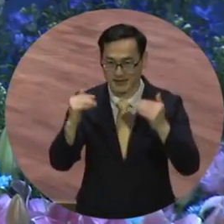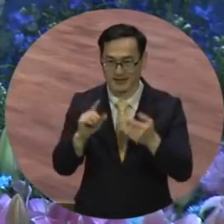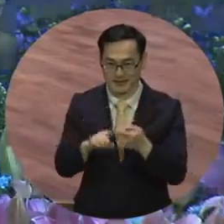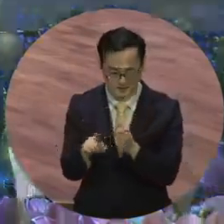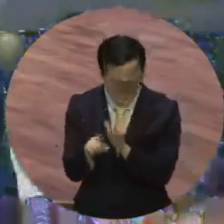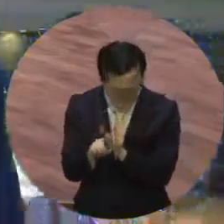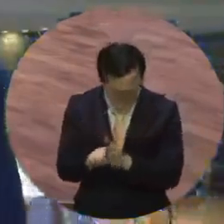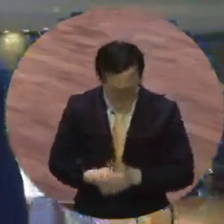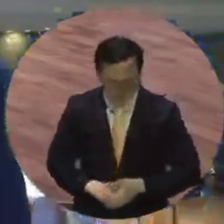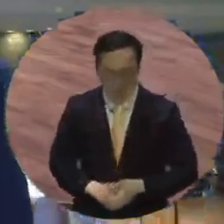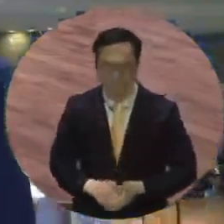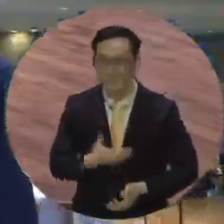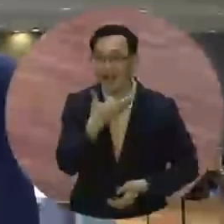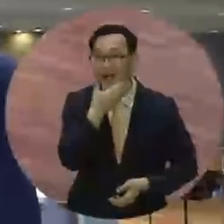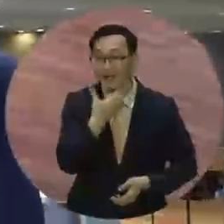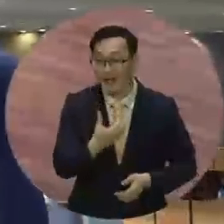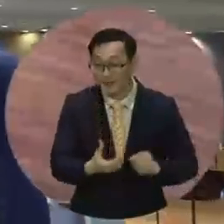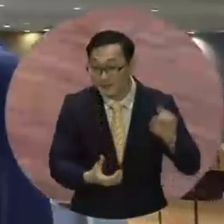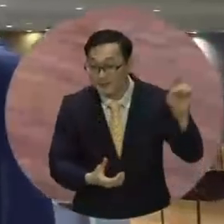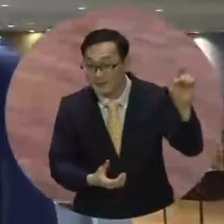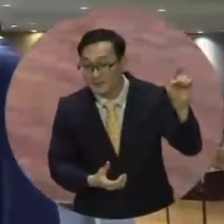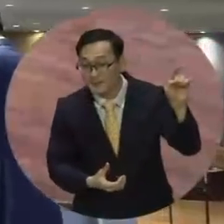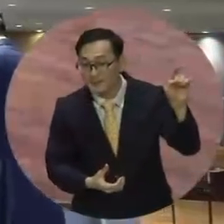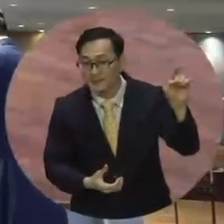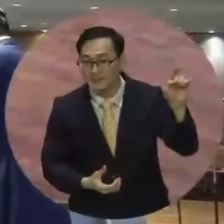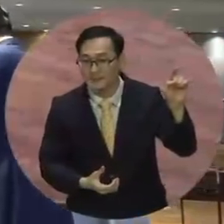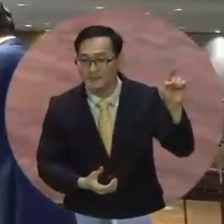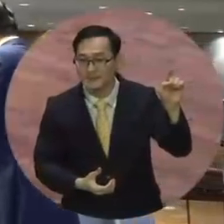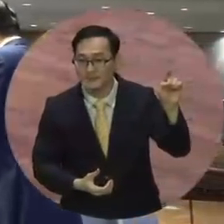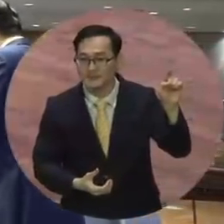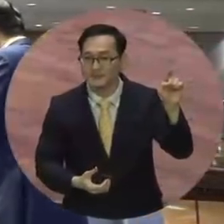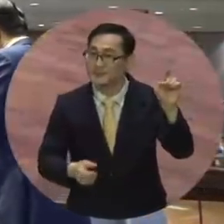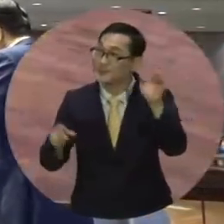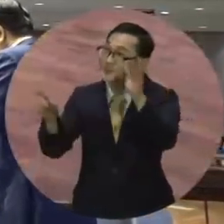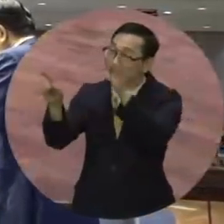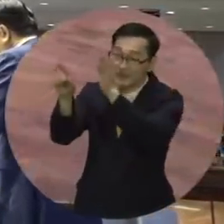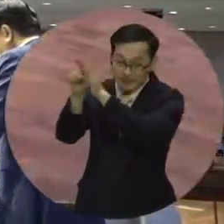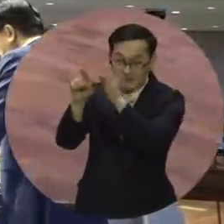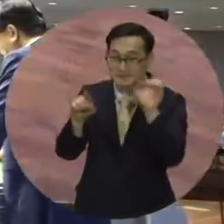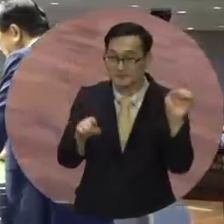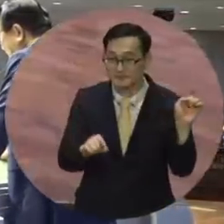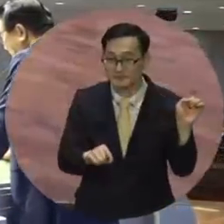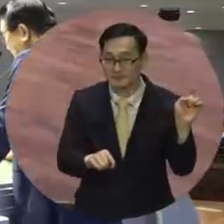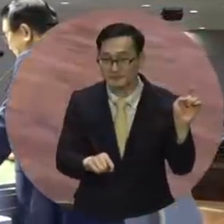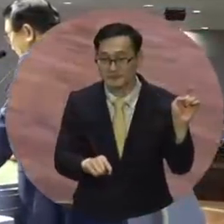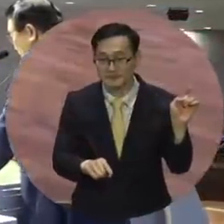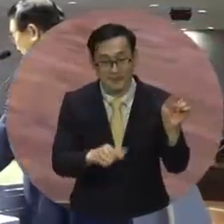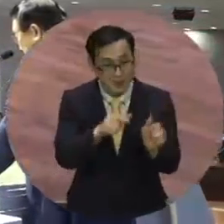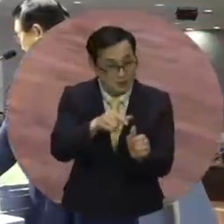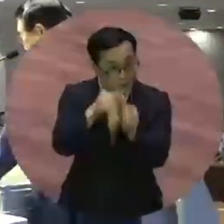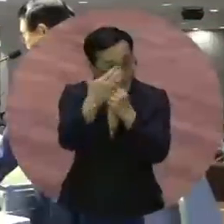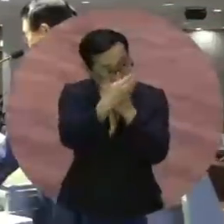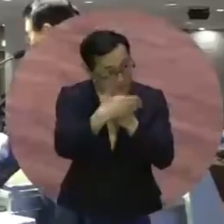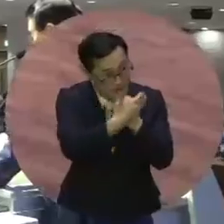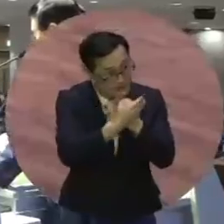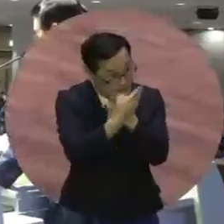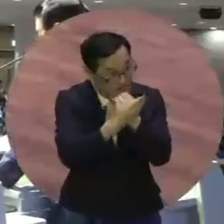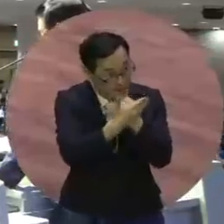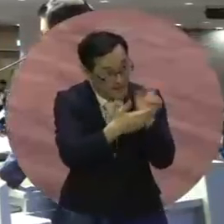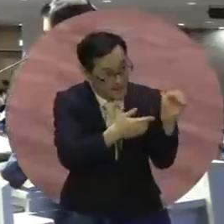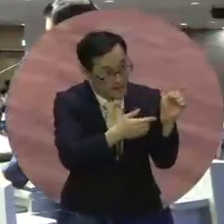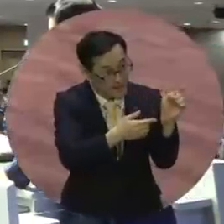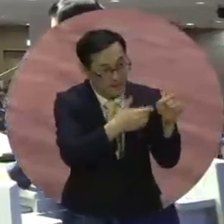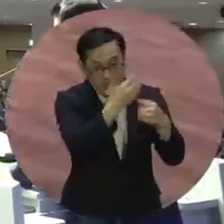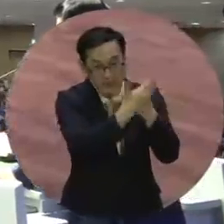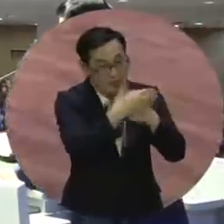봅니다. 아브라함이 바랄 수 없는 중에 바라고 믿었으니 이는 너 후손이 이같으리라 하신 말씀대로 많은 민족의